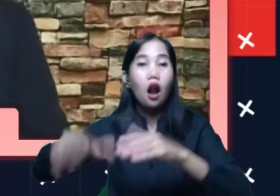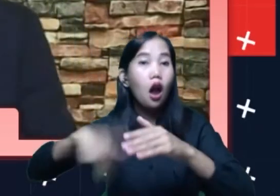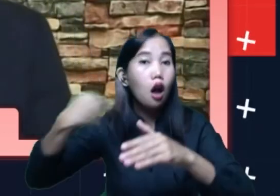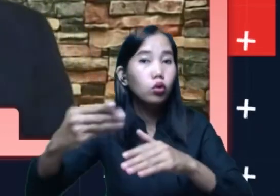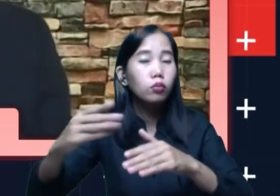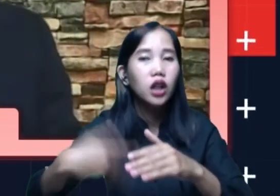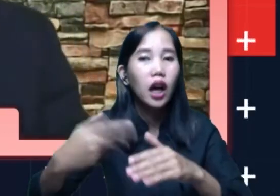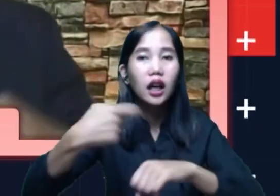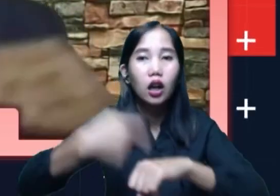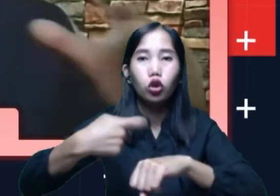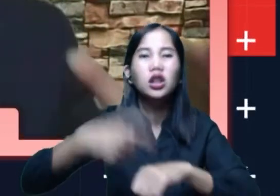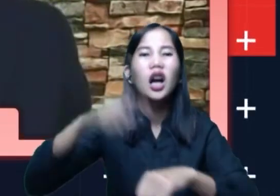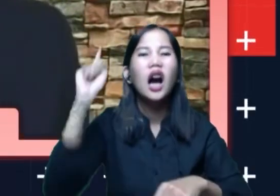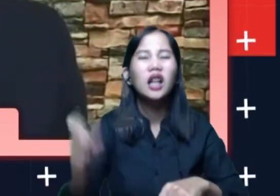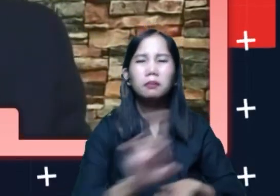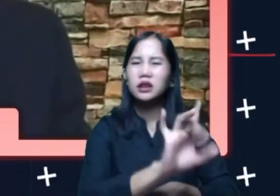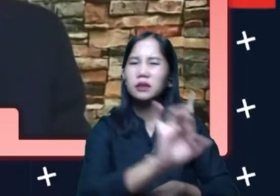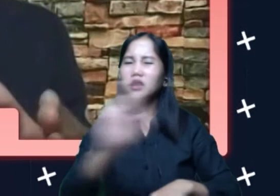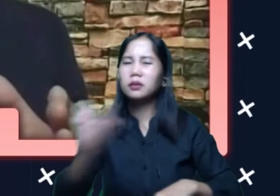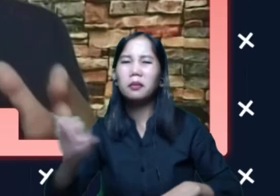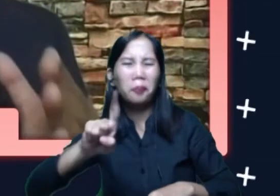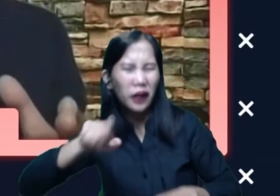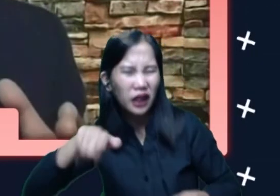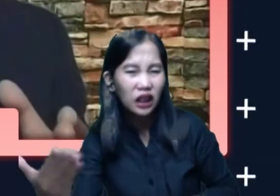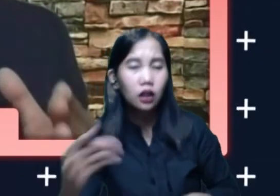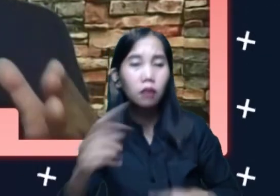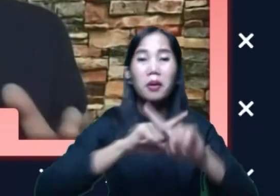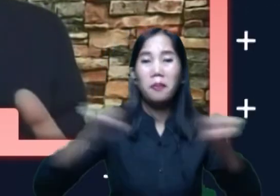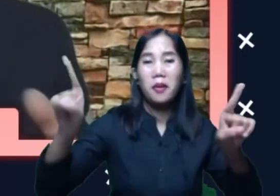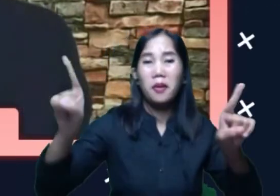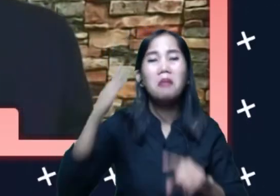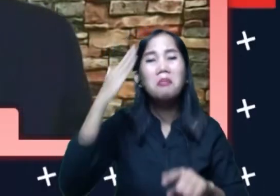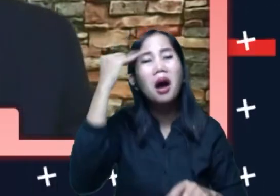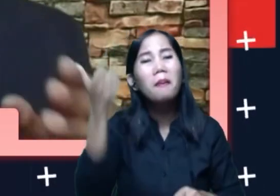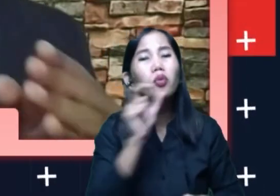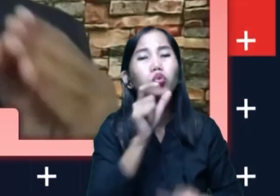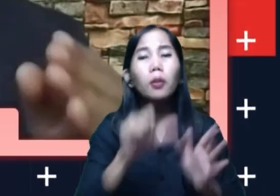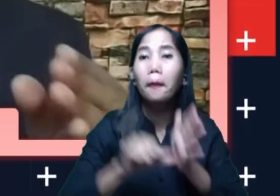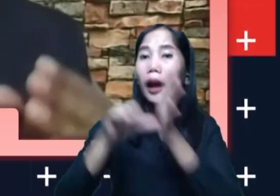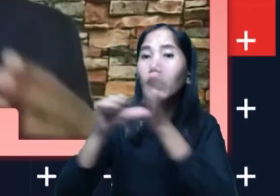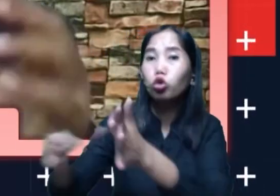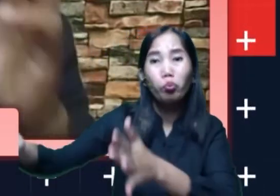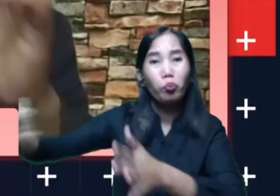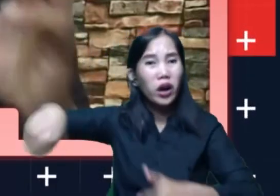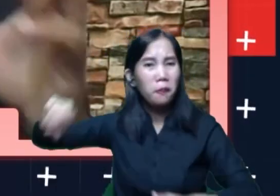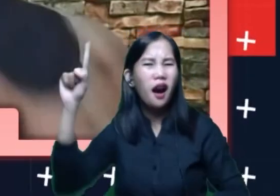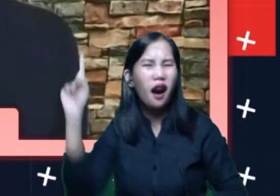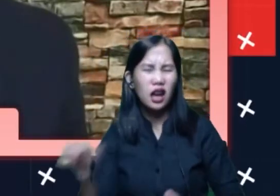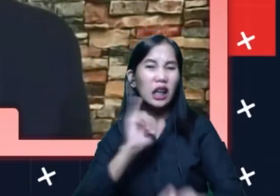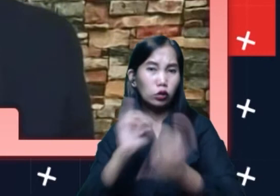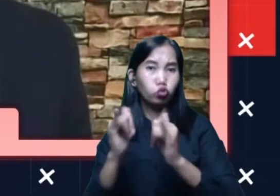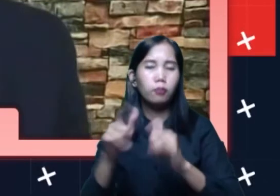Dan di dalam gereja yang di mana Ibu Asih adalah, saya duga adalah